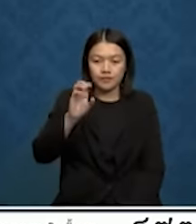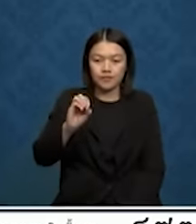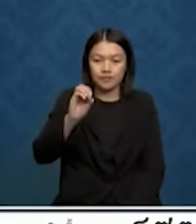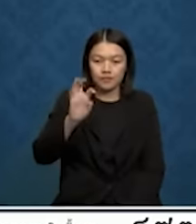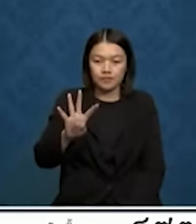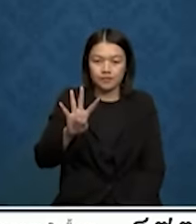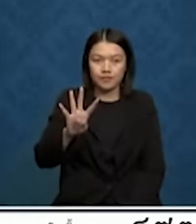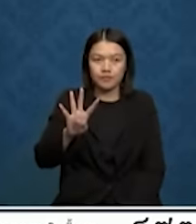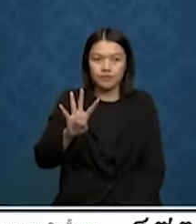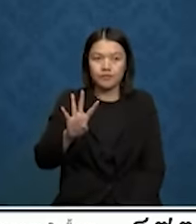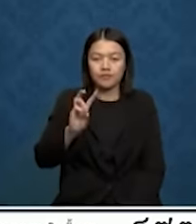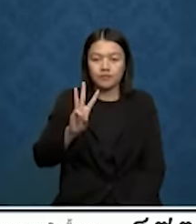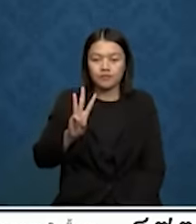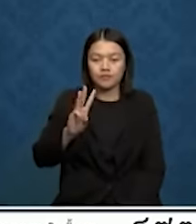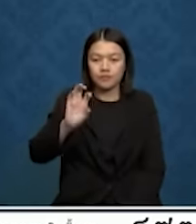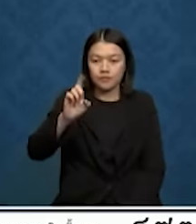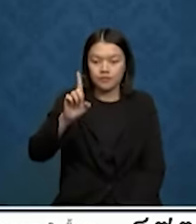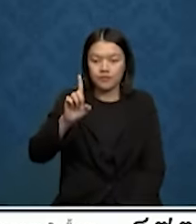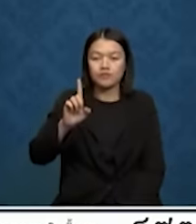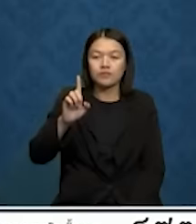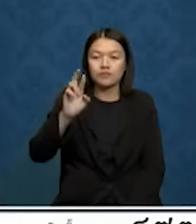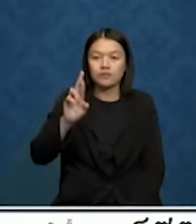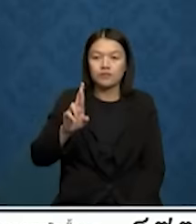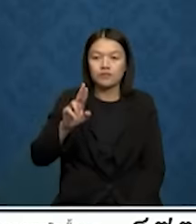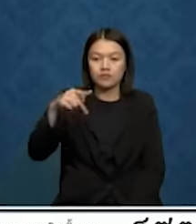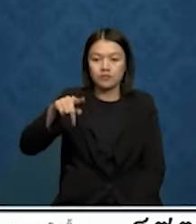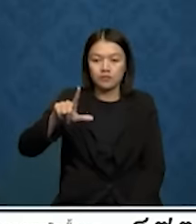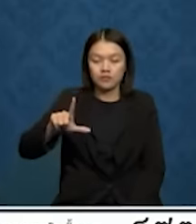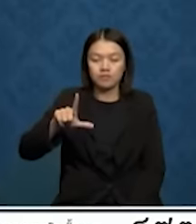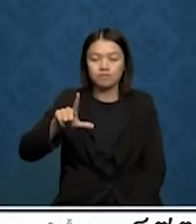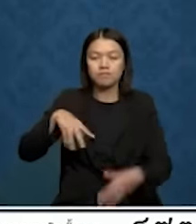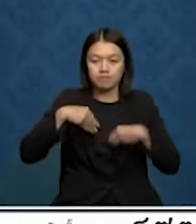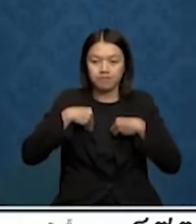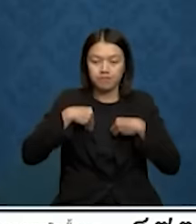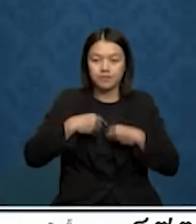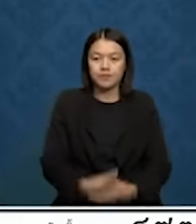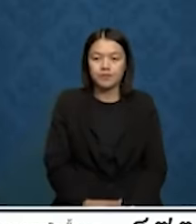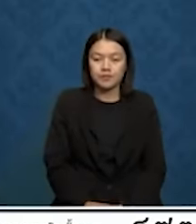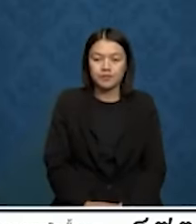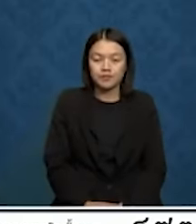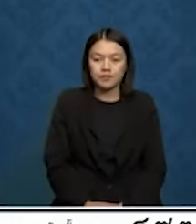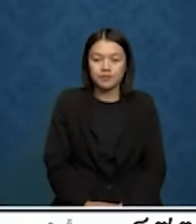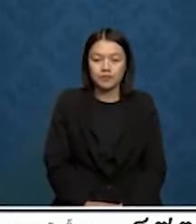354นายวีรพลจิตสำลิด เห็นชอบครับ